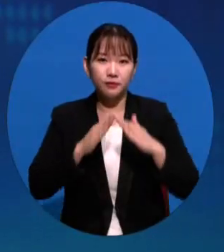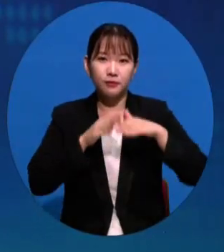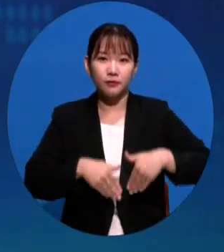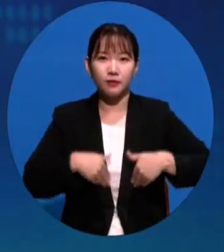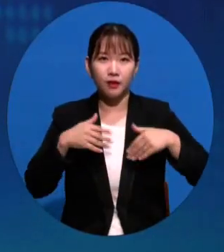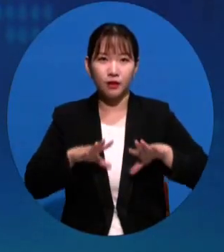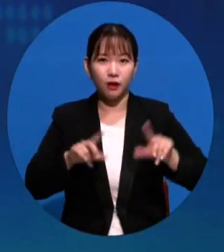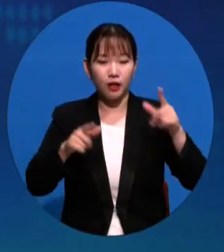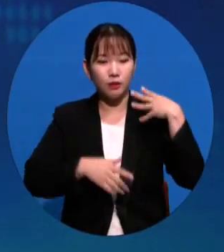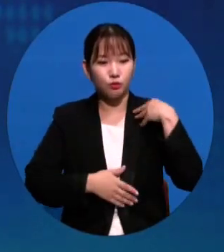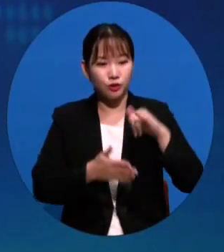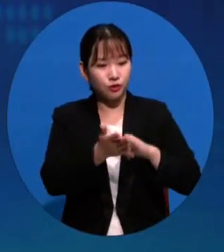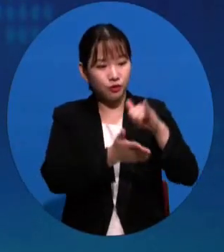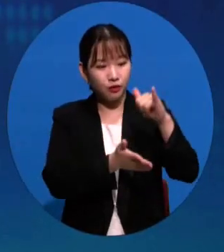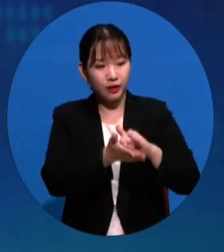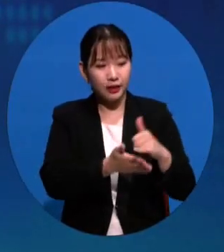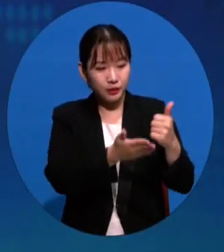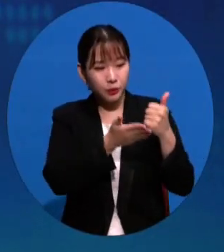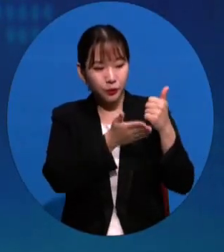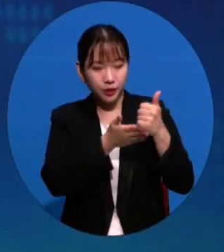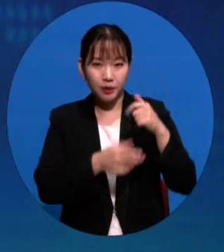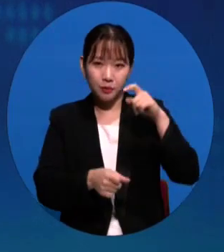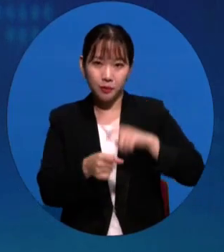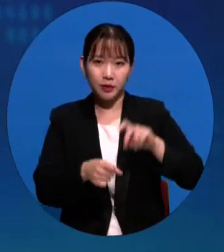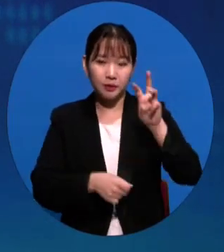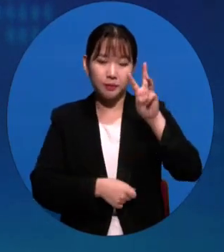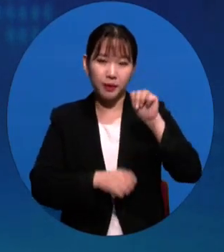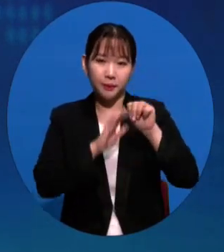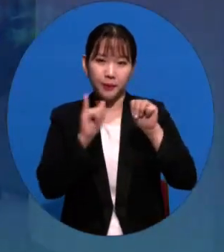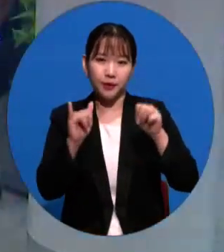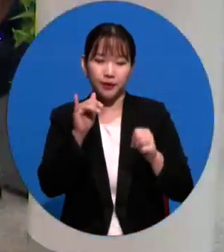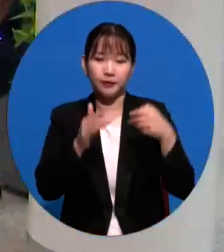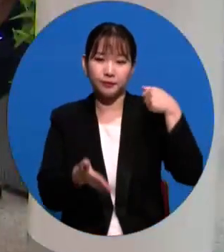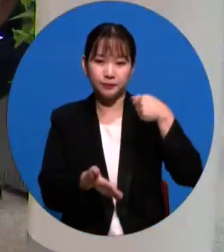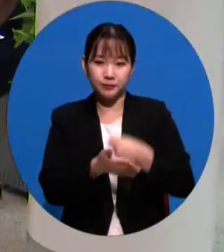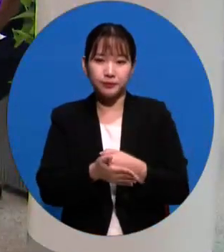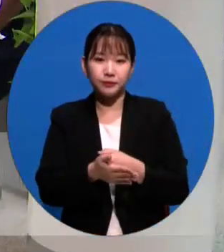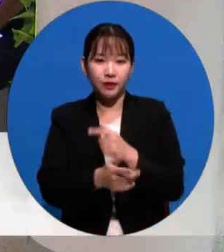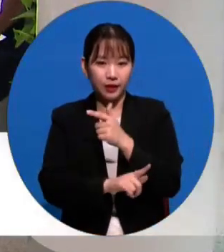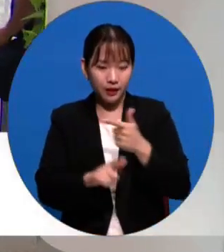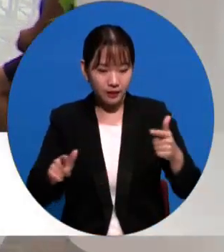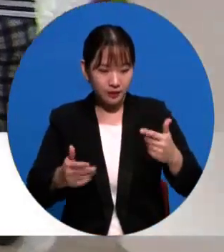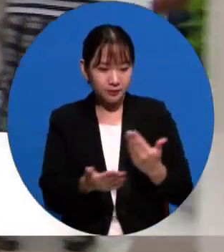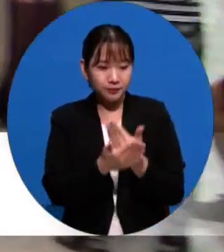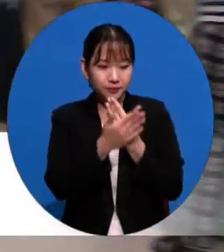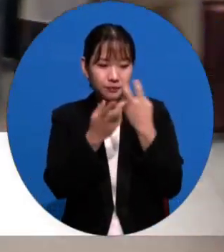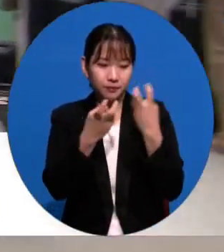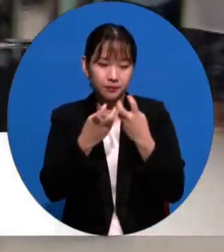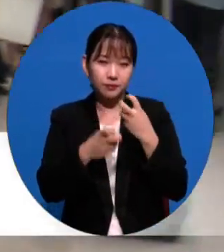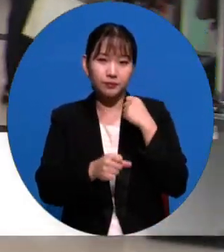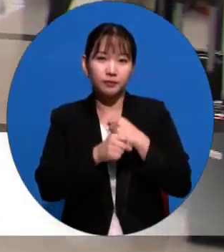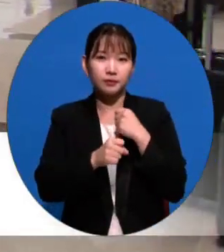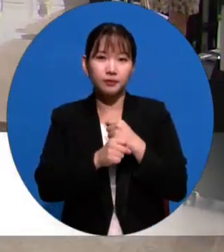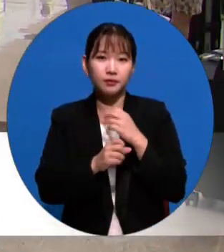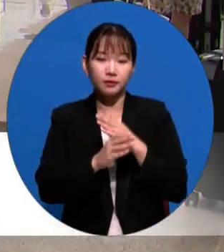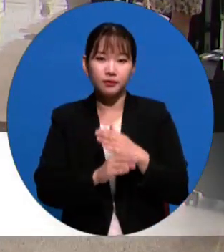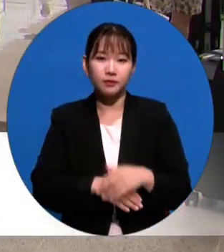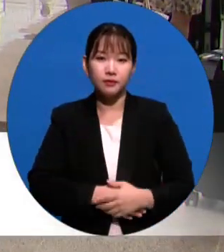전라남도가 올해 무안국제공항 이용객 목표를 30만 명으로 정하고 다각적인 활성화 방안을 마련하고